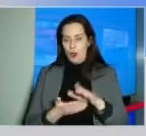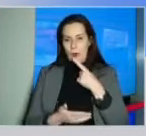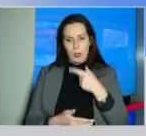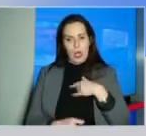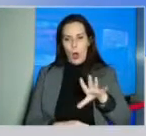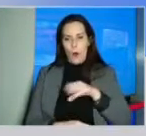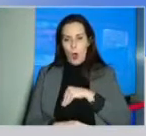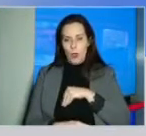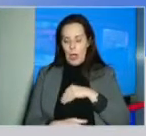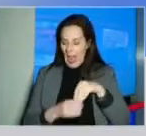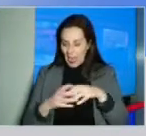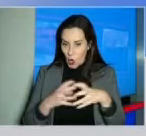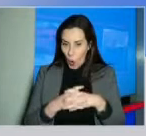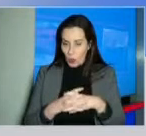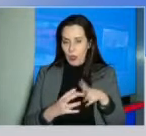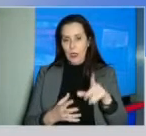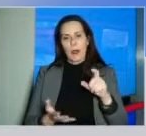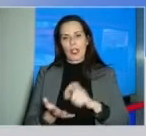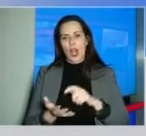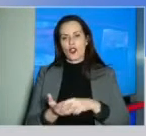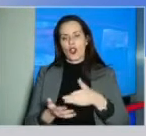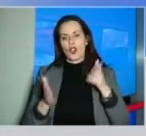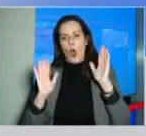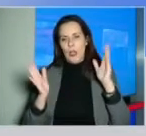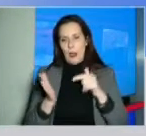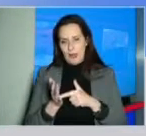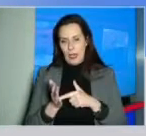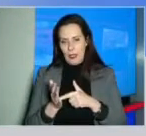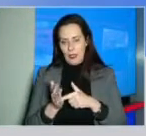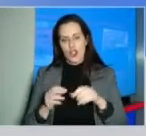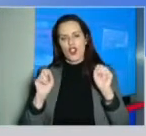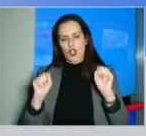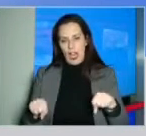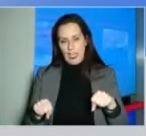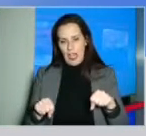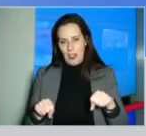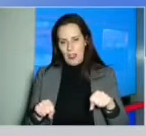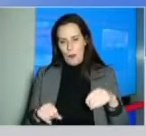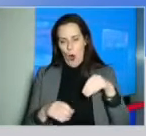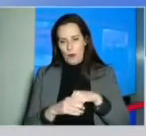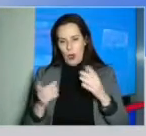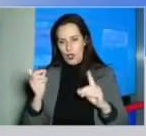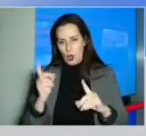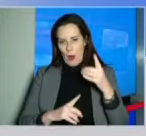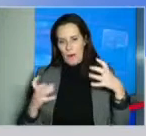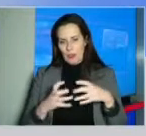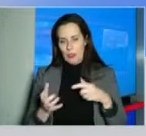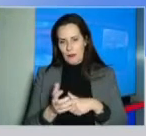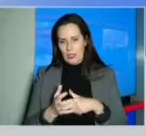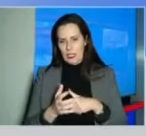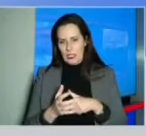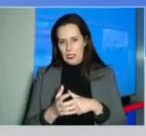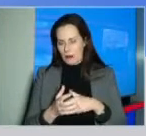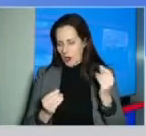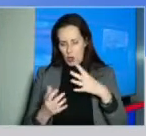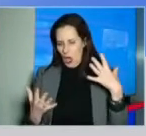אני לא מוכנה לייחוד הזה, וגם שהיא דרשה יותר מדי שליטה ומעורבות במה שקורה על מפלגה, וזה שידוך